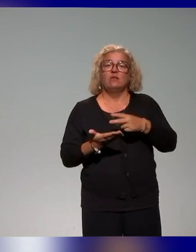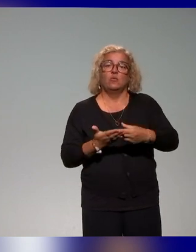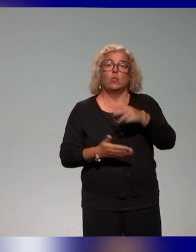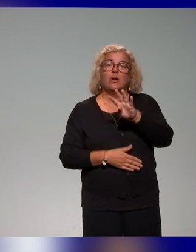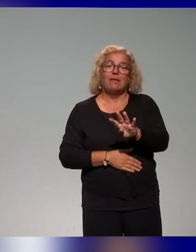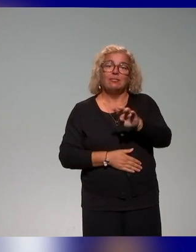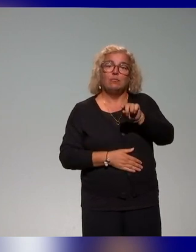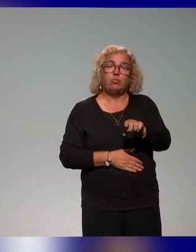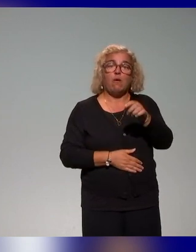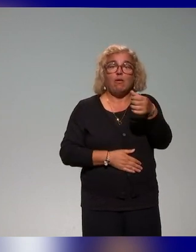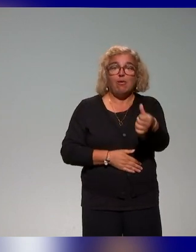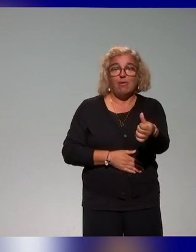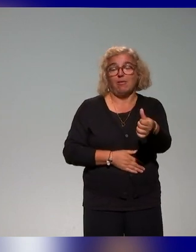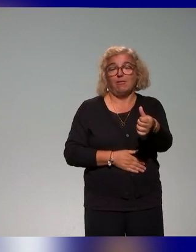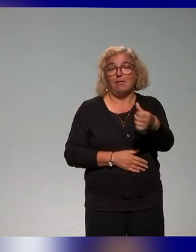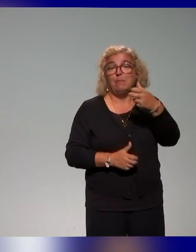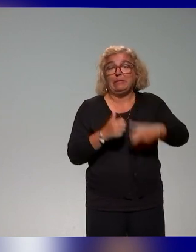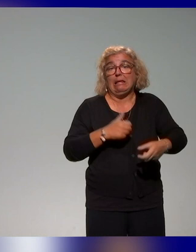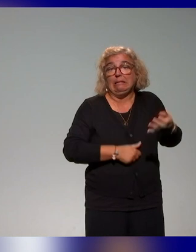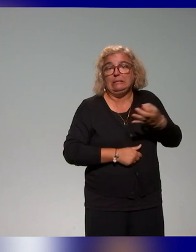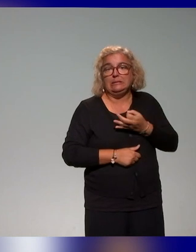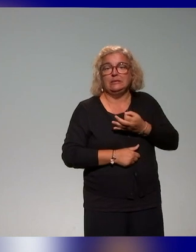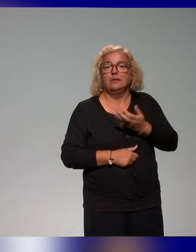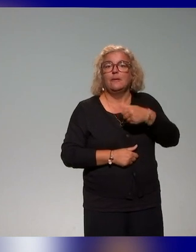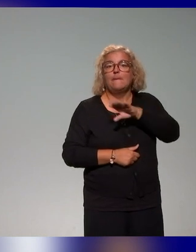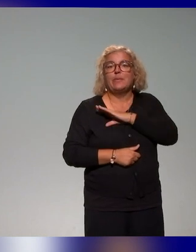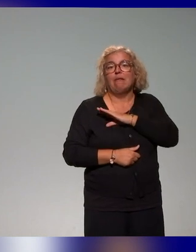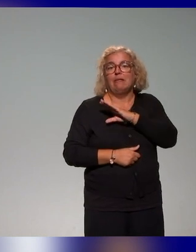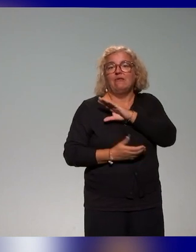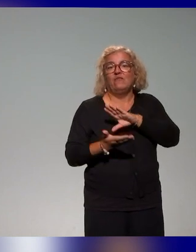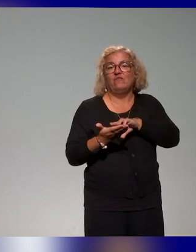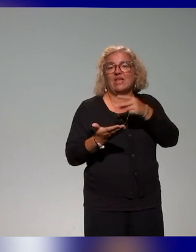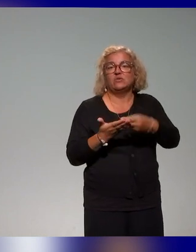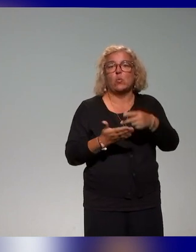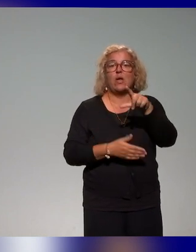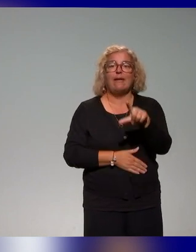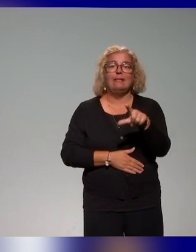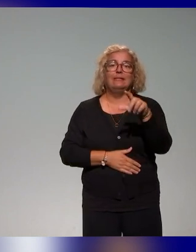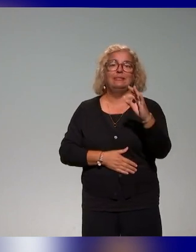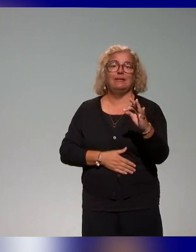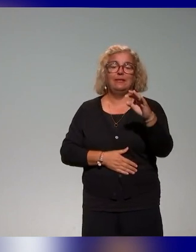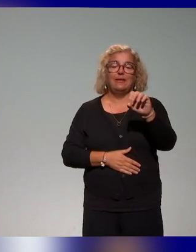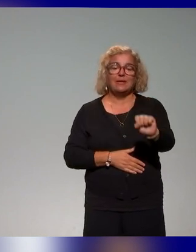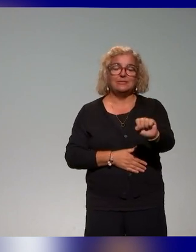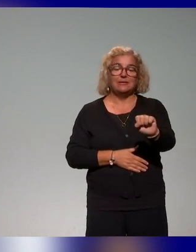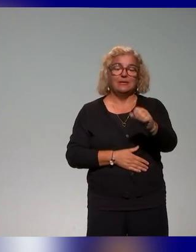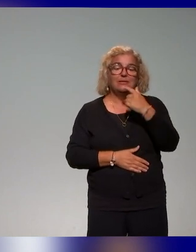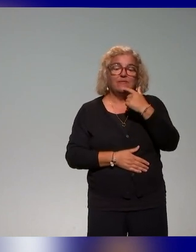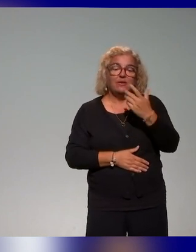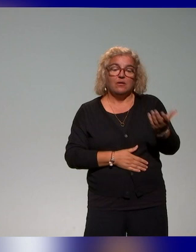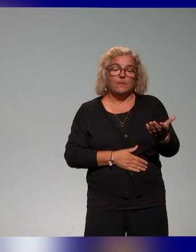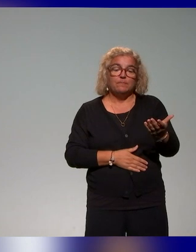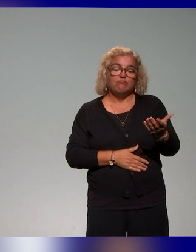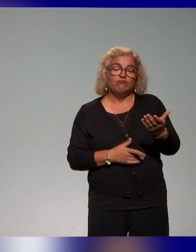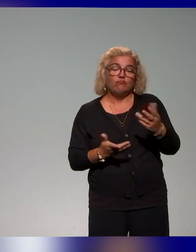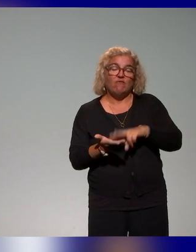de façon précise parce que c'est la dernière version dite LTS, qui est une version qui est supportée sur